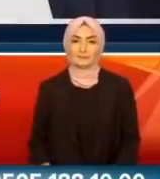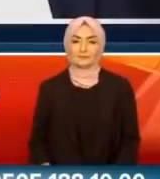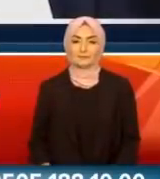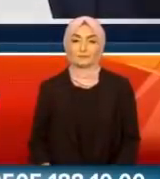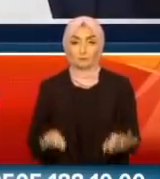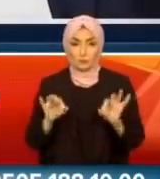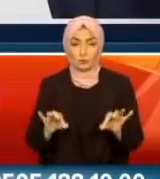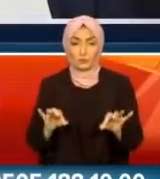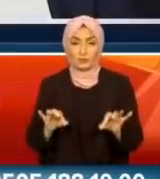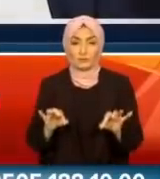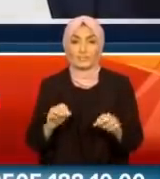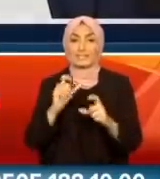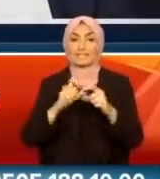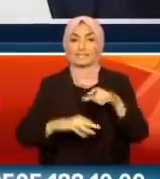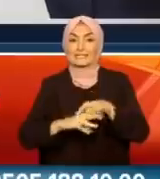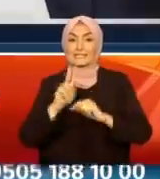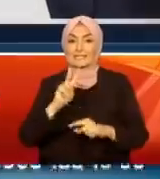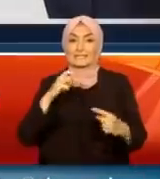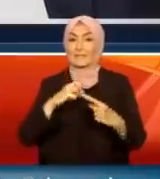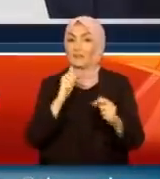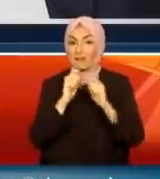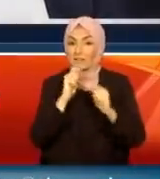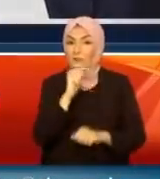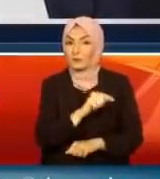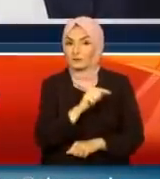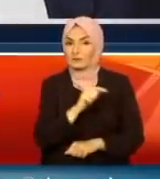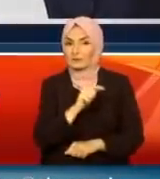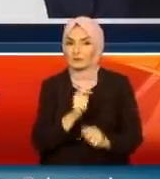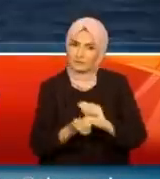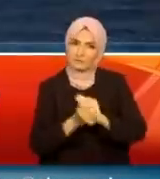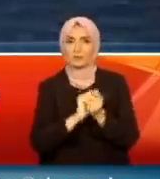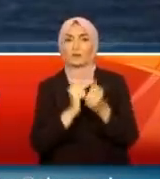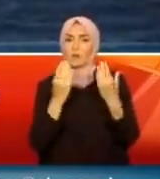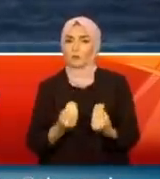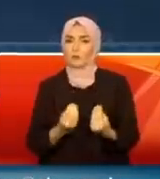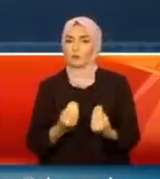Burada Sevr'in aslında ters yüz edilmesi var.